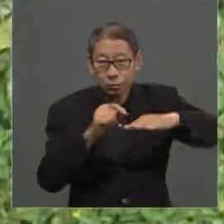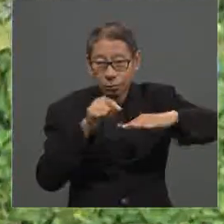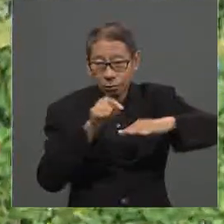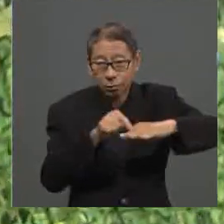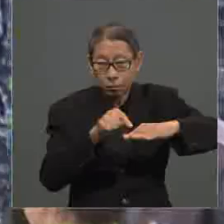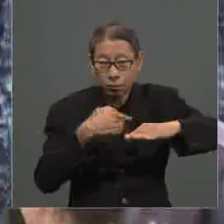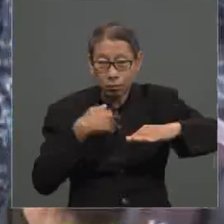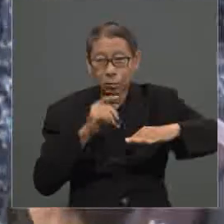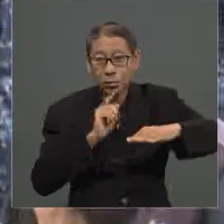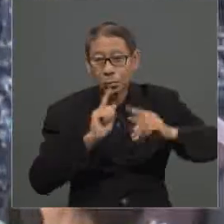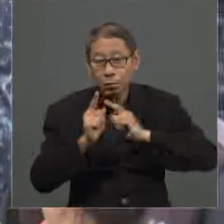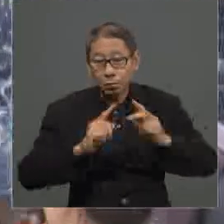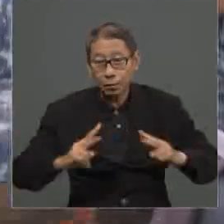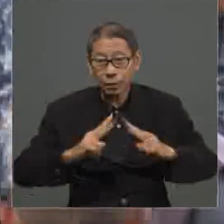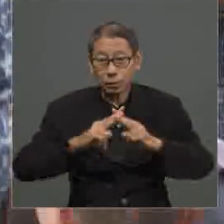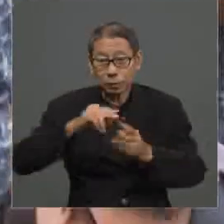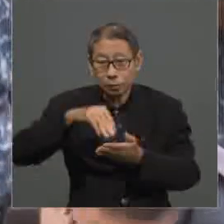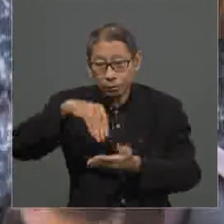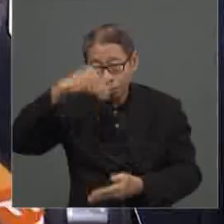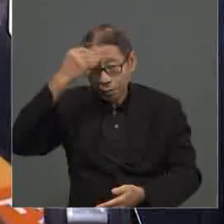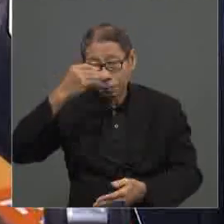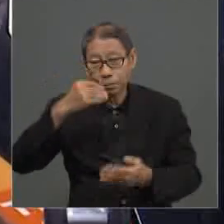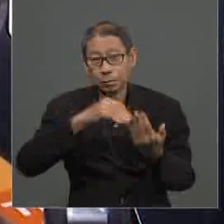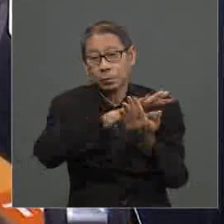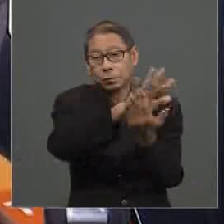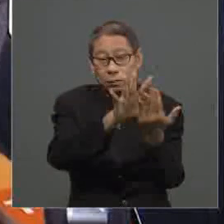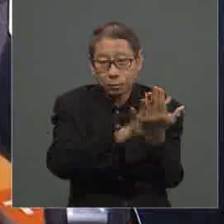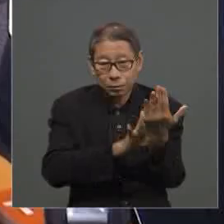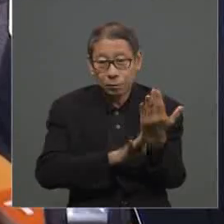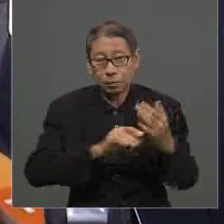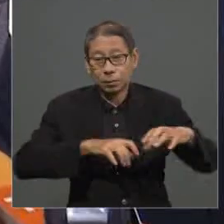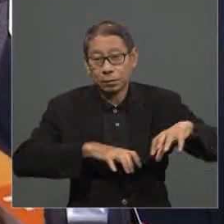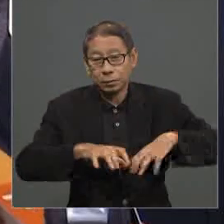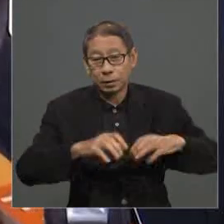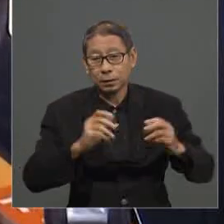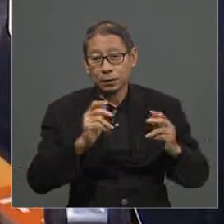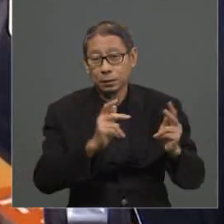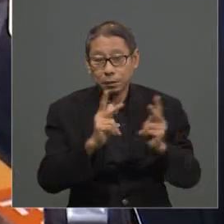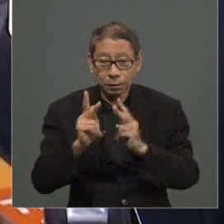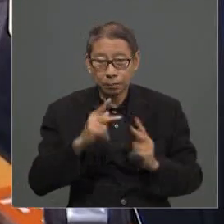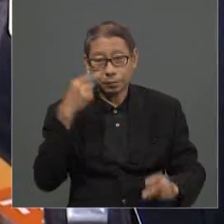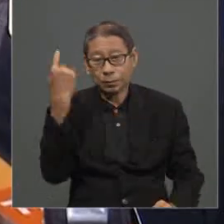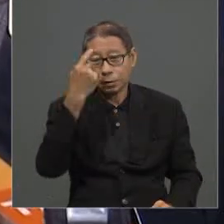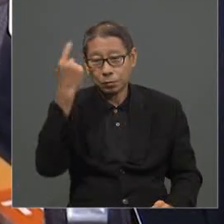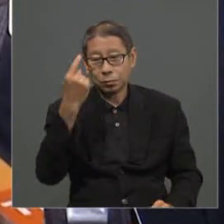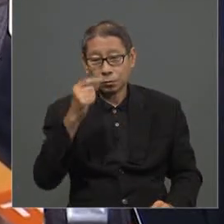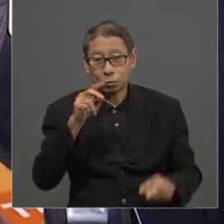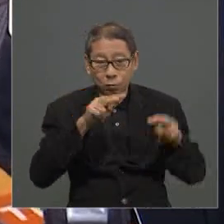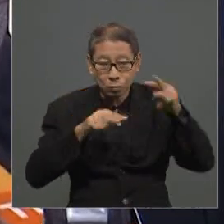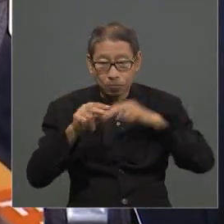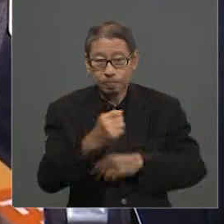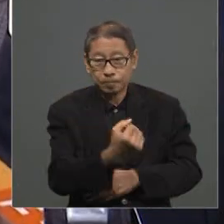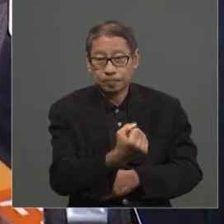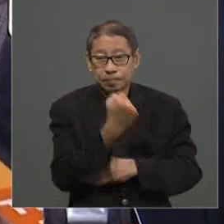งคือไปคุยกับทางกระทรวงศึกษาธิการและสถานศึกษาทั่วประเทศในการจัดกิจกรรมทัศนศึกษาต้องเข้มงวดการใช้รถโดยสารอย่างปลอดภั